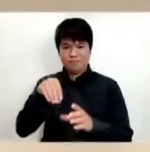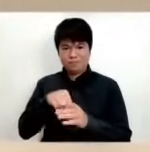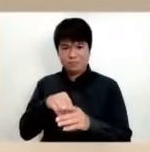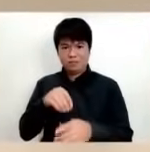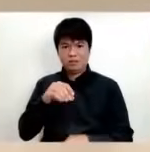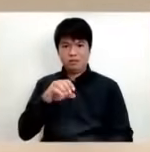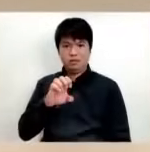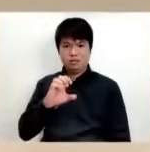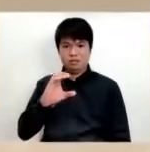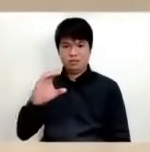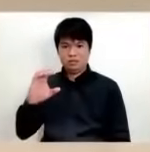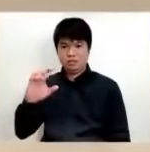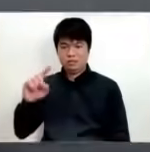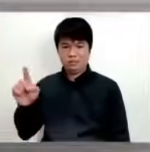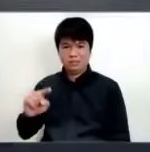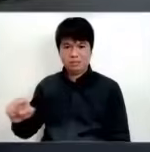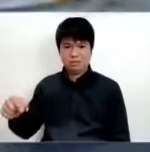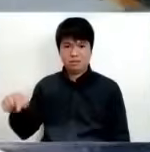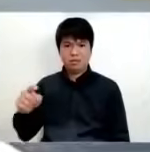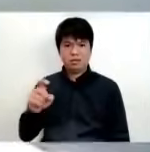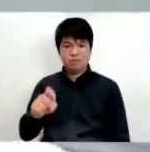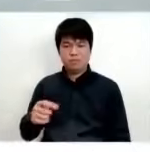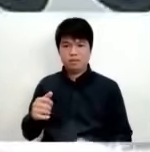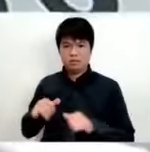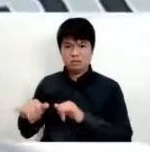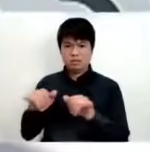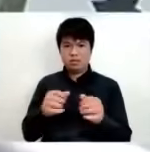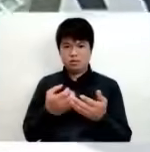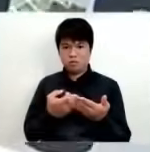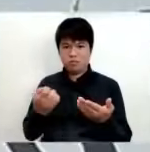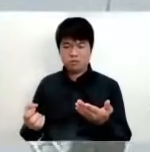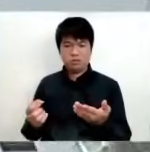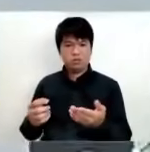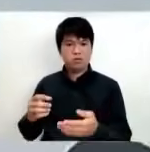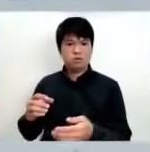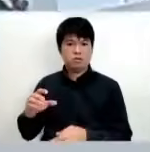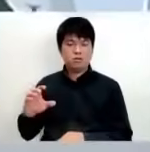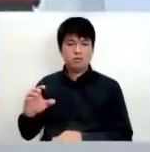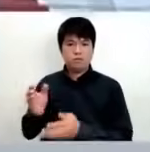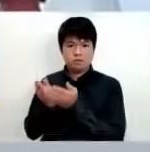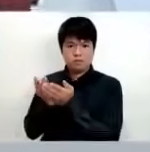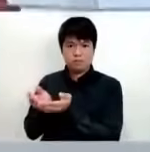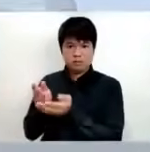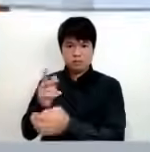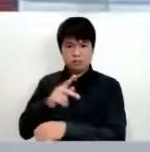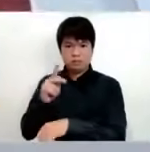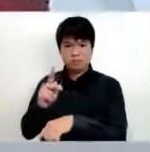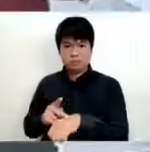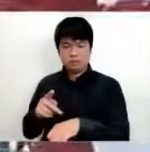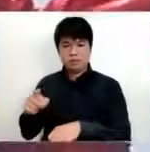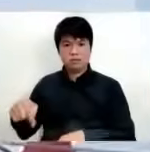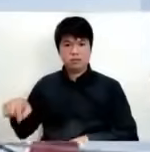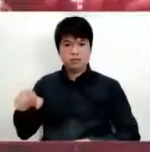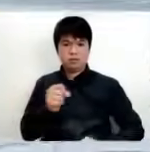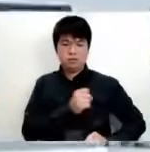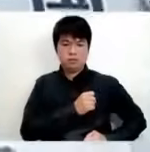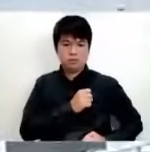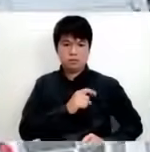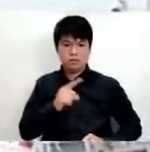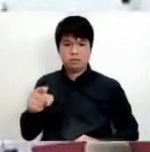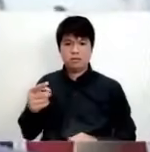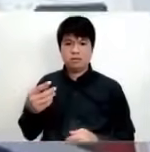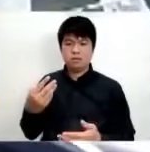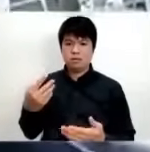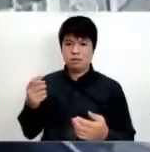na ito sa Coast Guard vessels. Para kay Senator Francis Tolentino na may akda ng Maritime Zones Bill, kaya